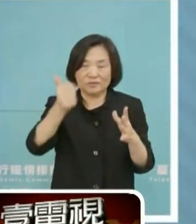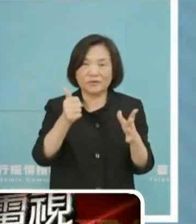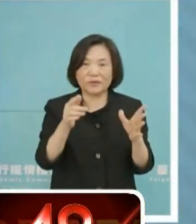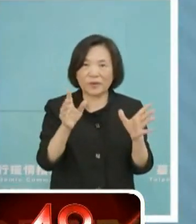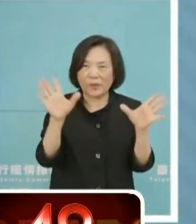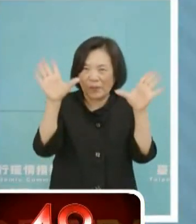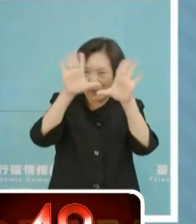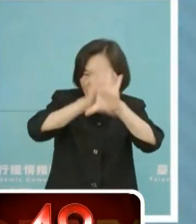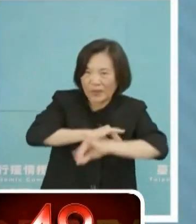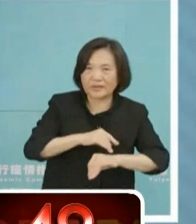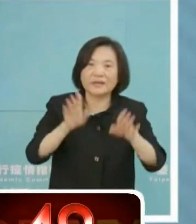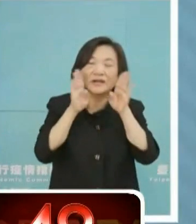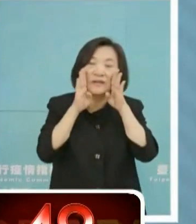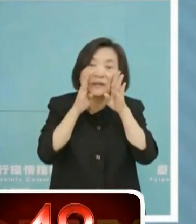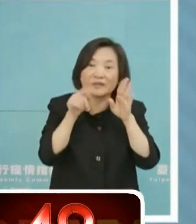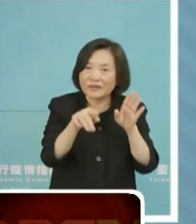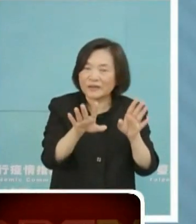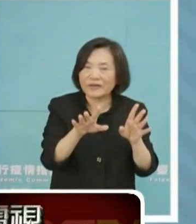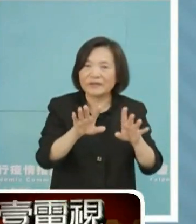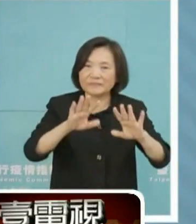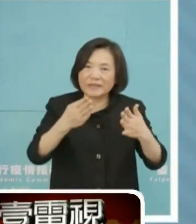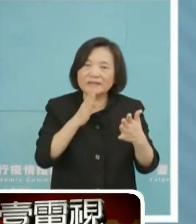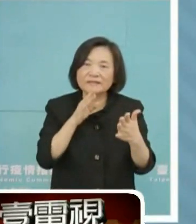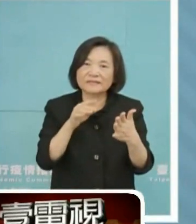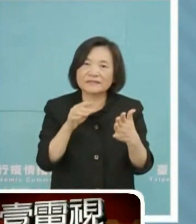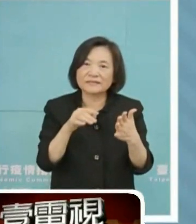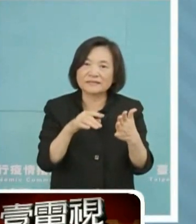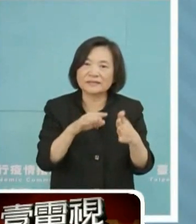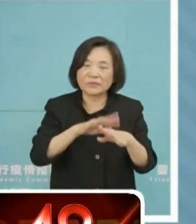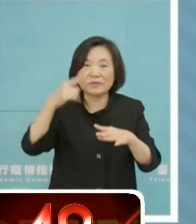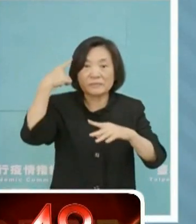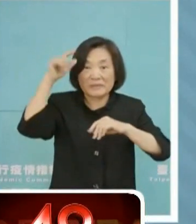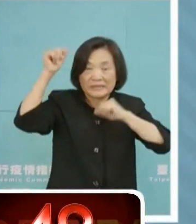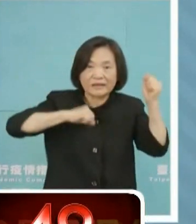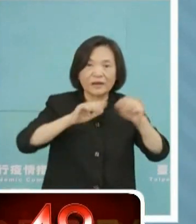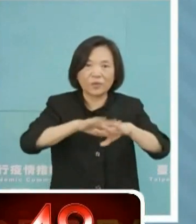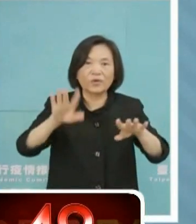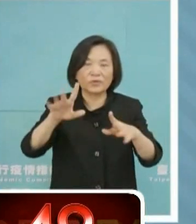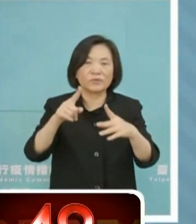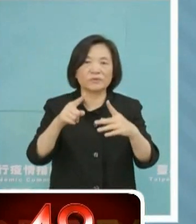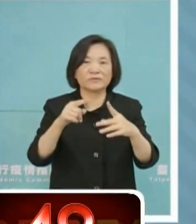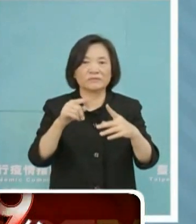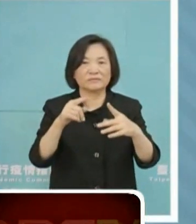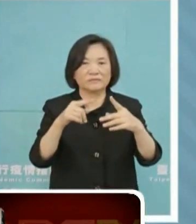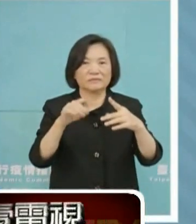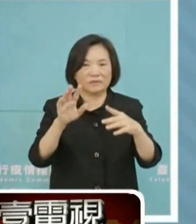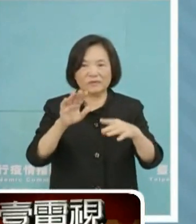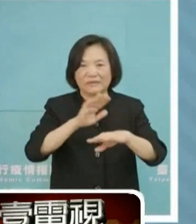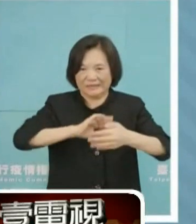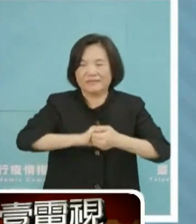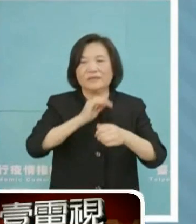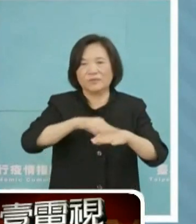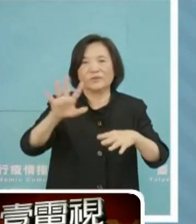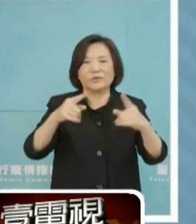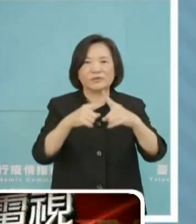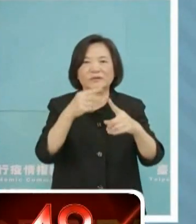统在晚上三更半夜发脸书，你知道，大概我就可以预期第二天，你知道，本人会遭受这种